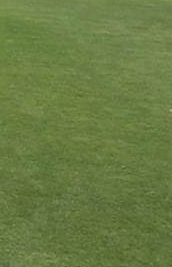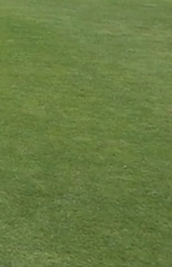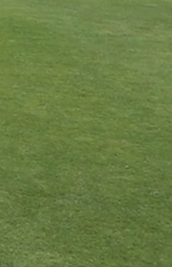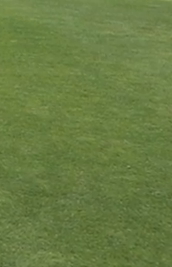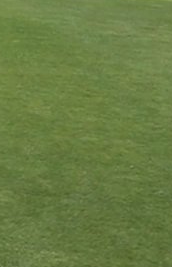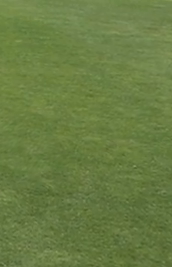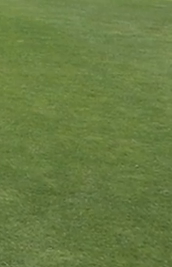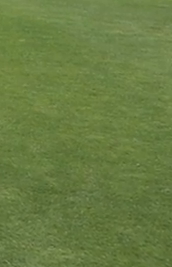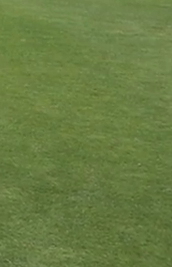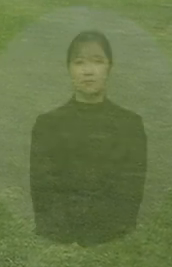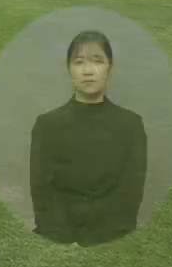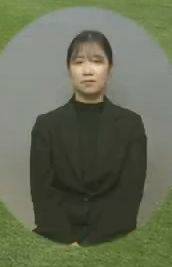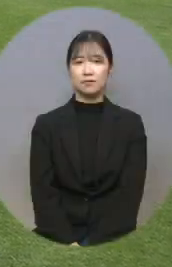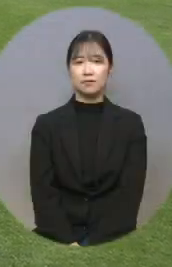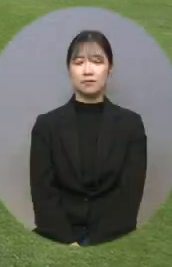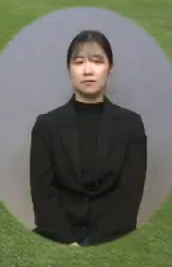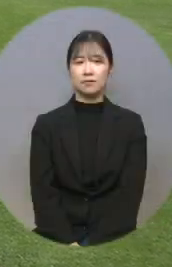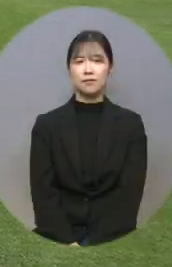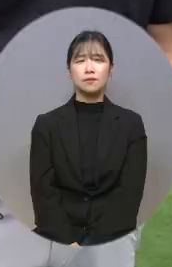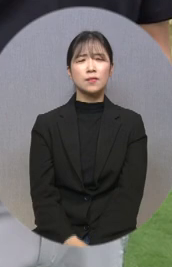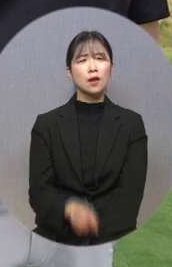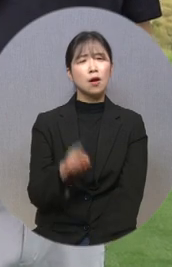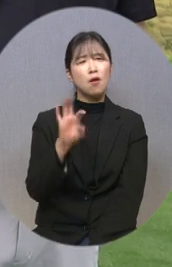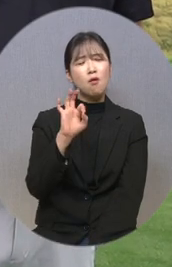아! 우빈데, 양! 오!